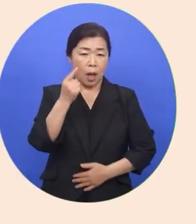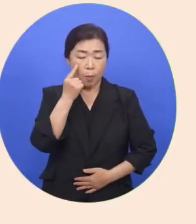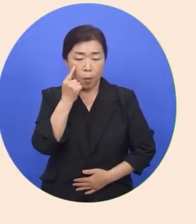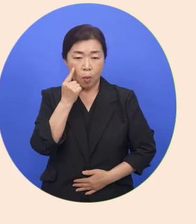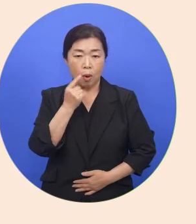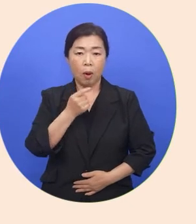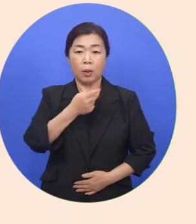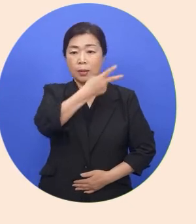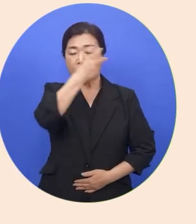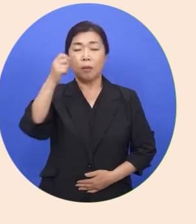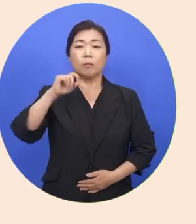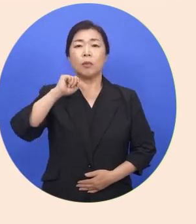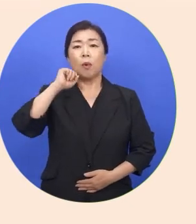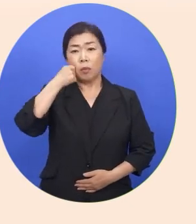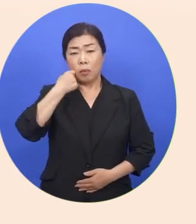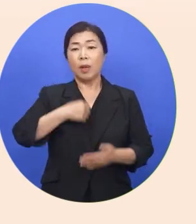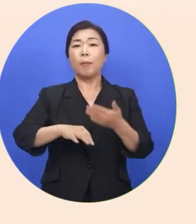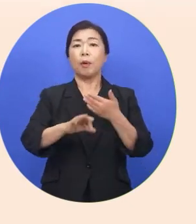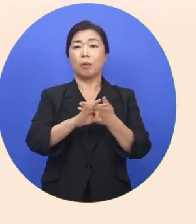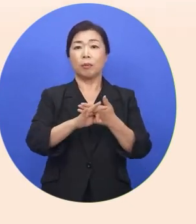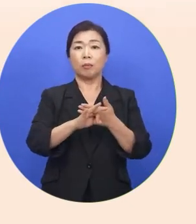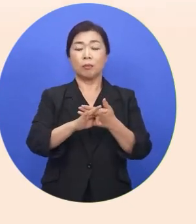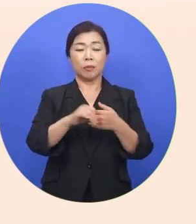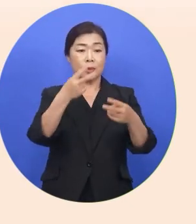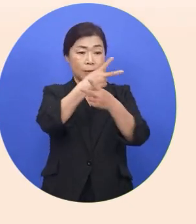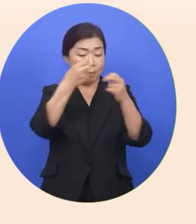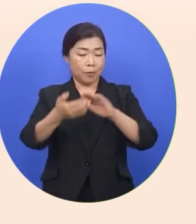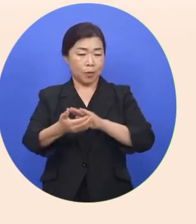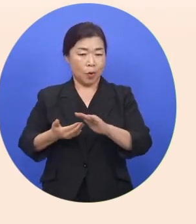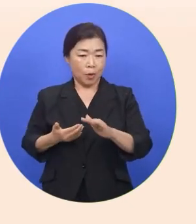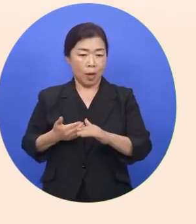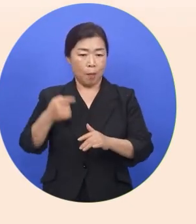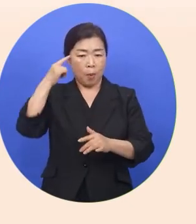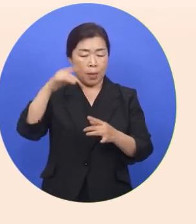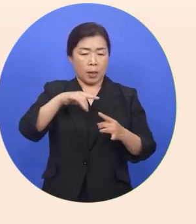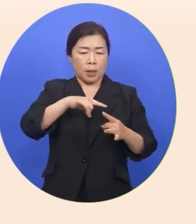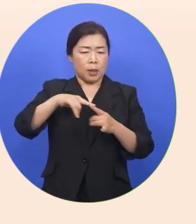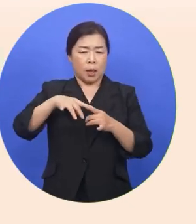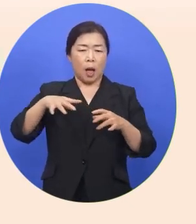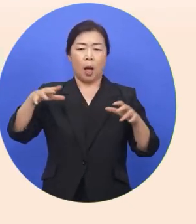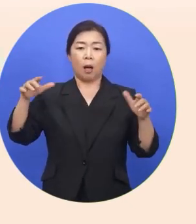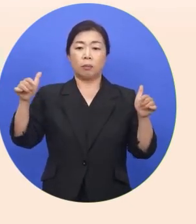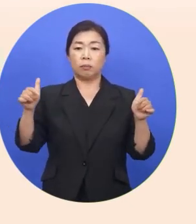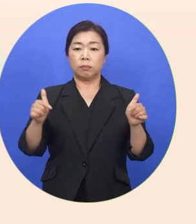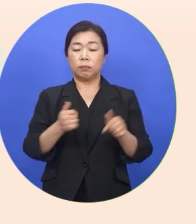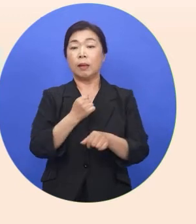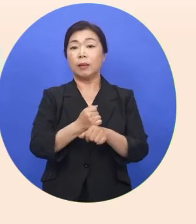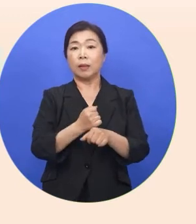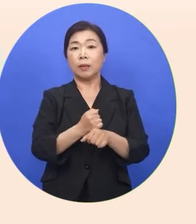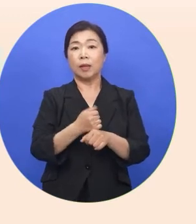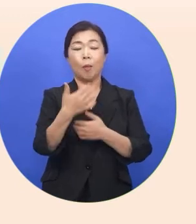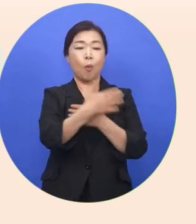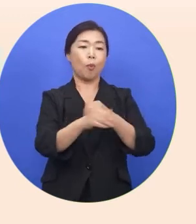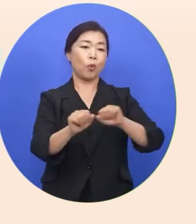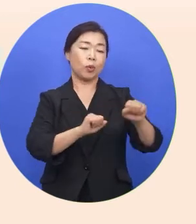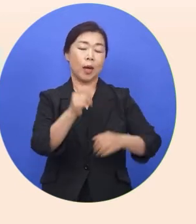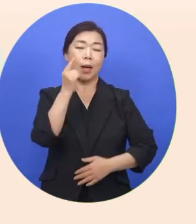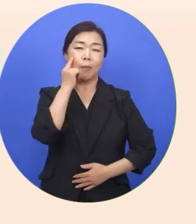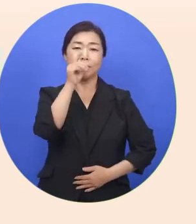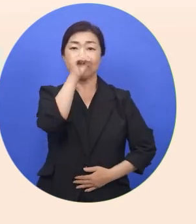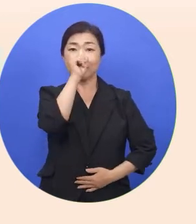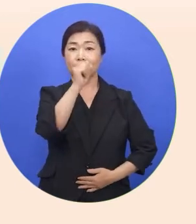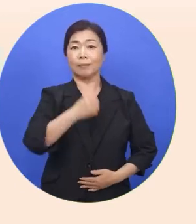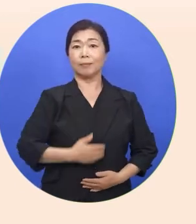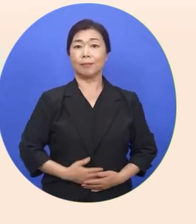후에도 쉽게 잠들 수 없다면 잠자리에 들기 전 긴장을 푸는 간단한 이완 동작을 해보는